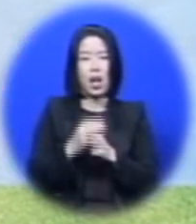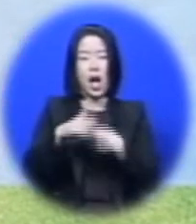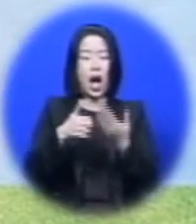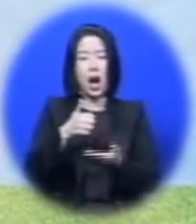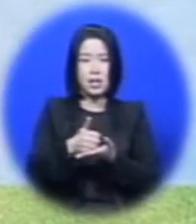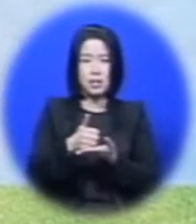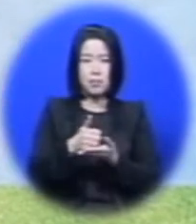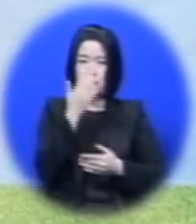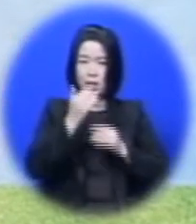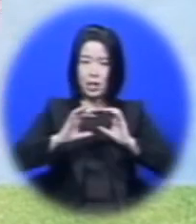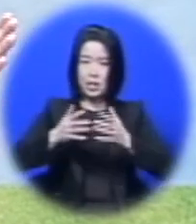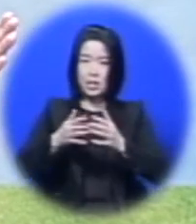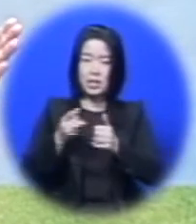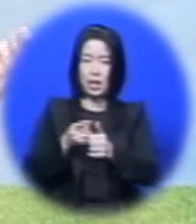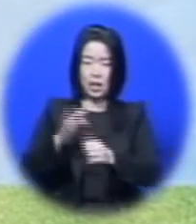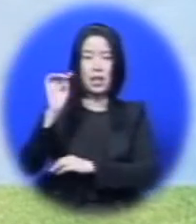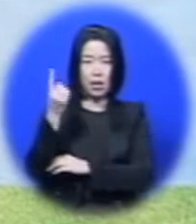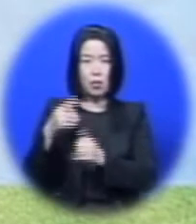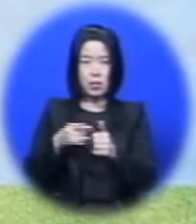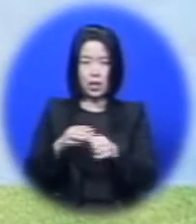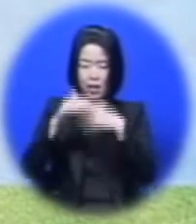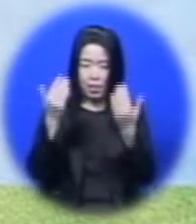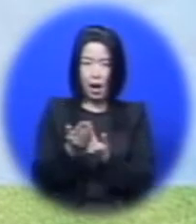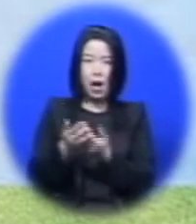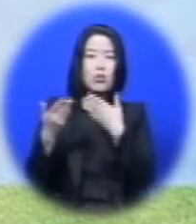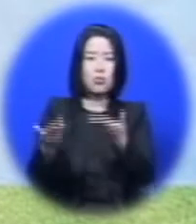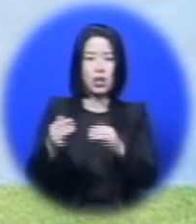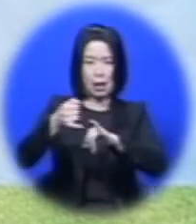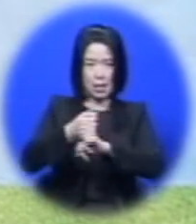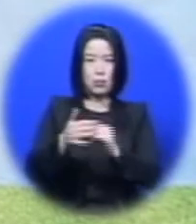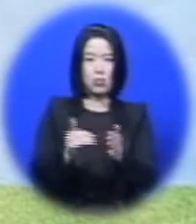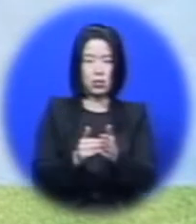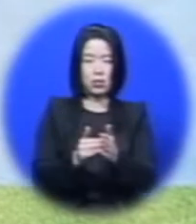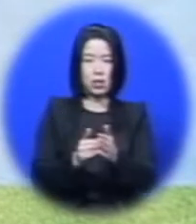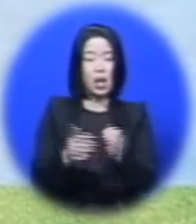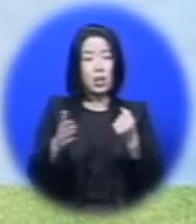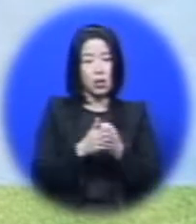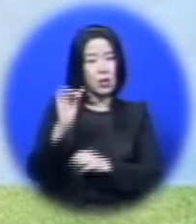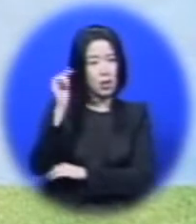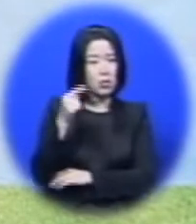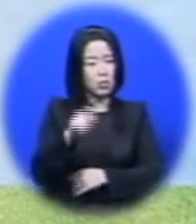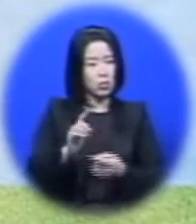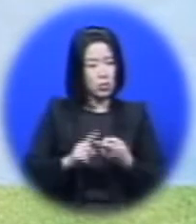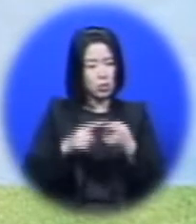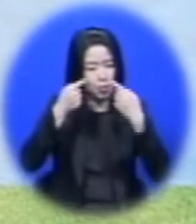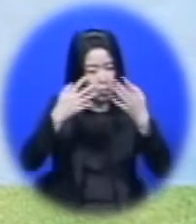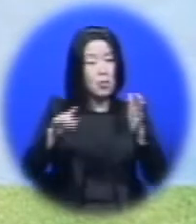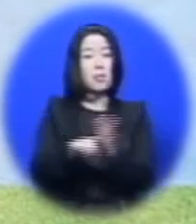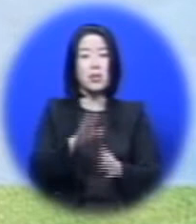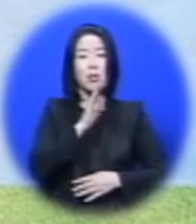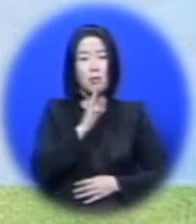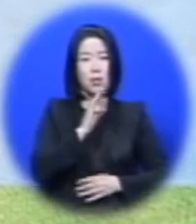하나님의 이스라엘에게 다윗에게 다 붙여주시겠다고 약속하셨거든. 그러니까 다윗은 그 사실을 분명히